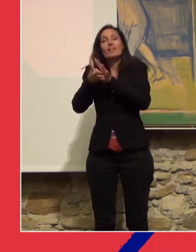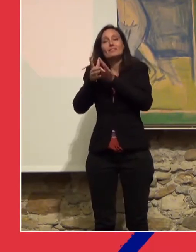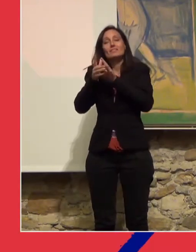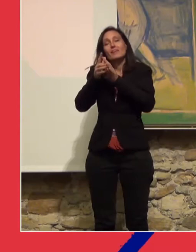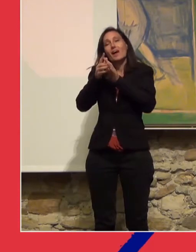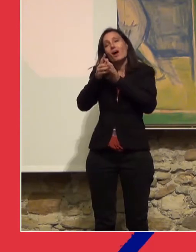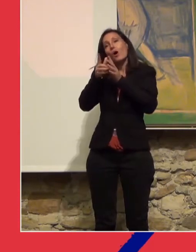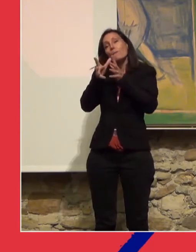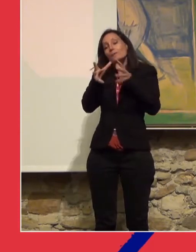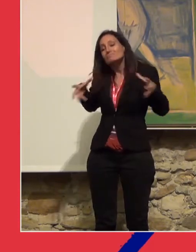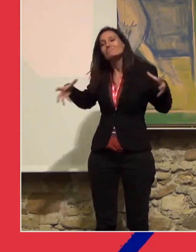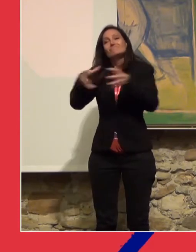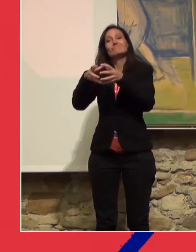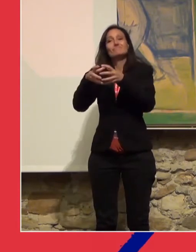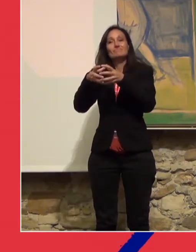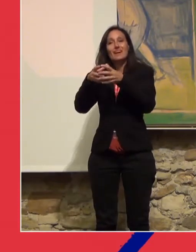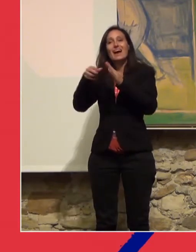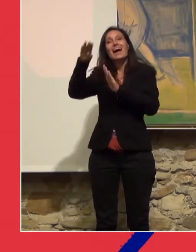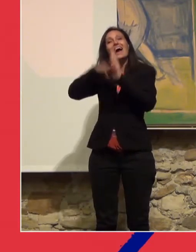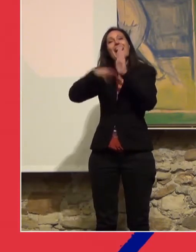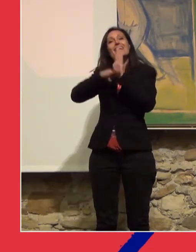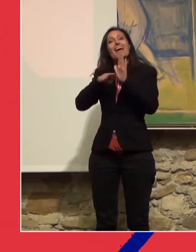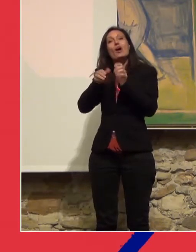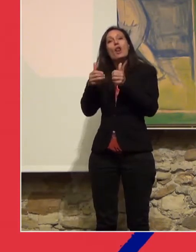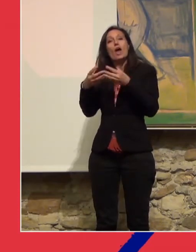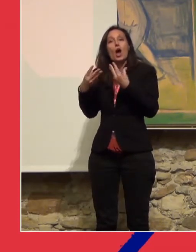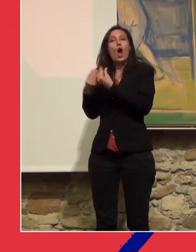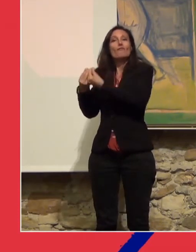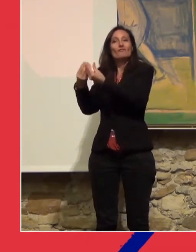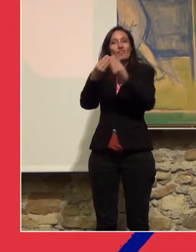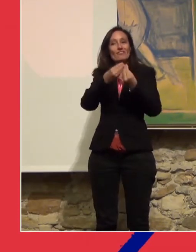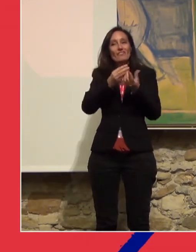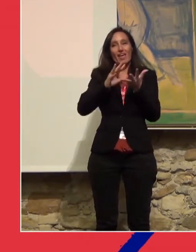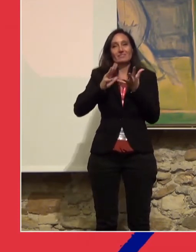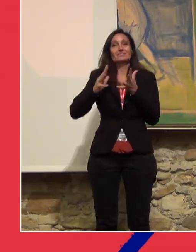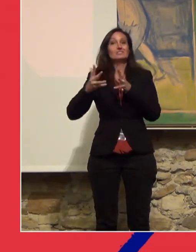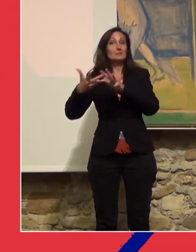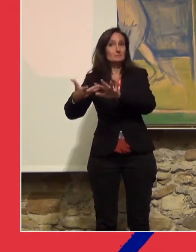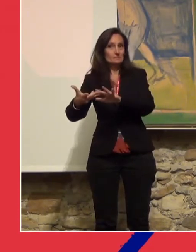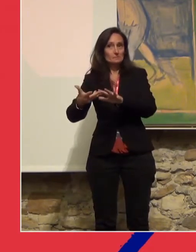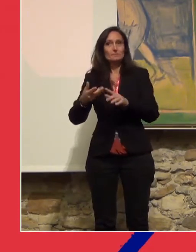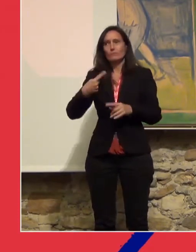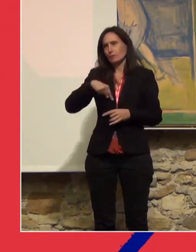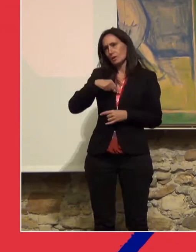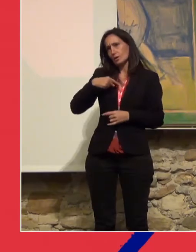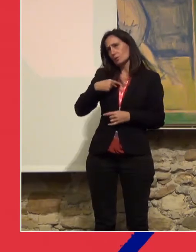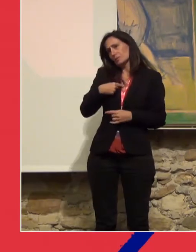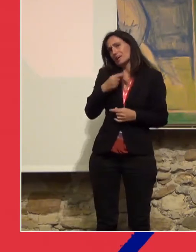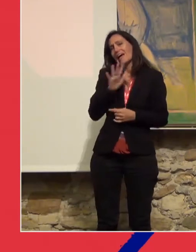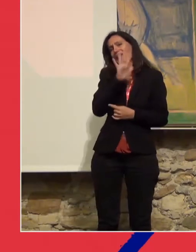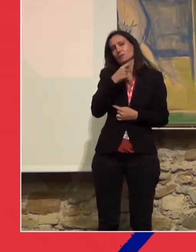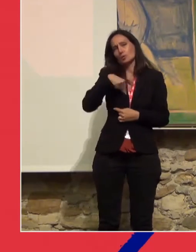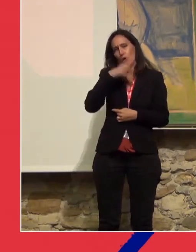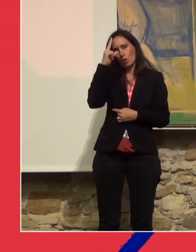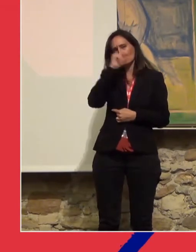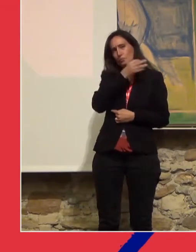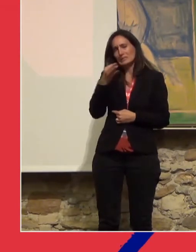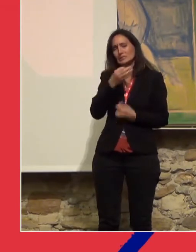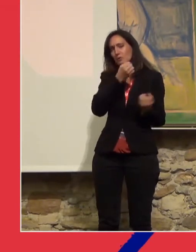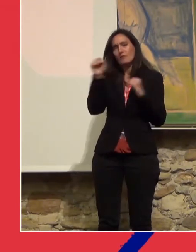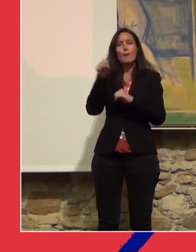sto a fare l'esempio che conosciamo tutti, perché Hitler, quando cambiò